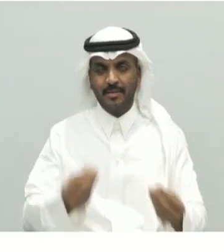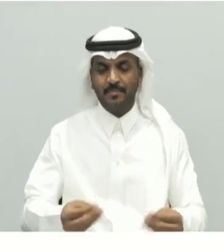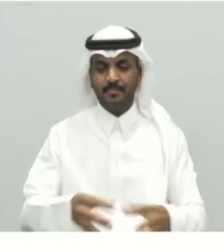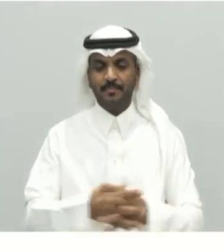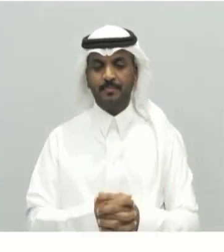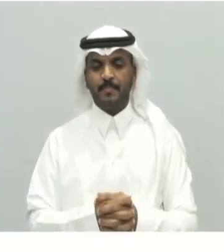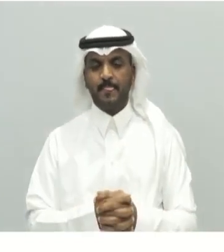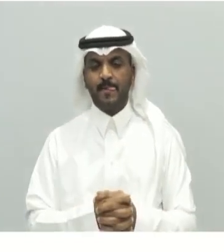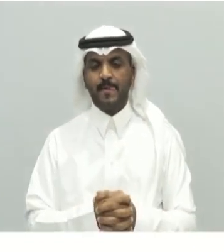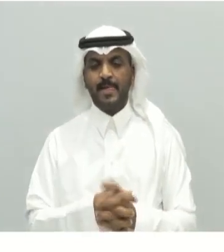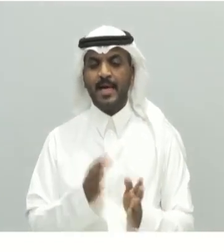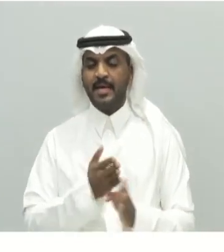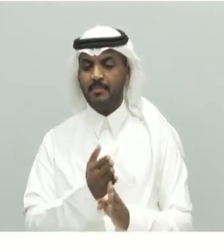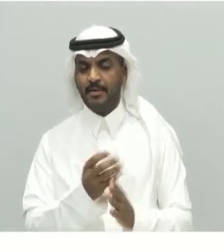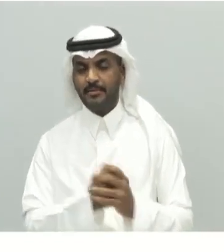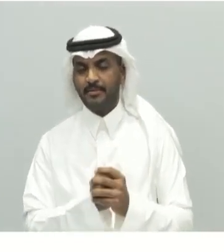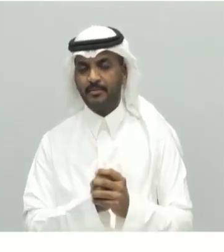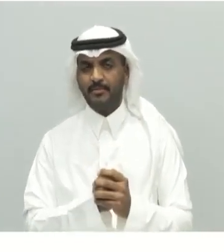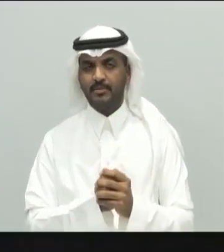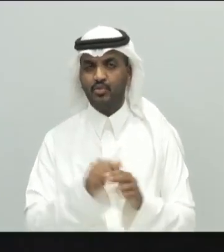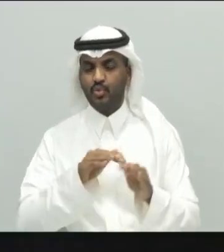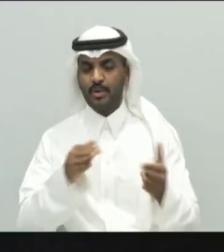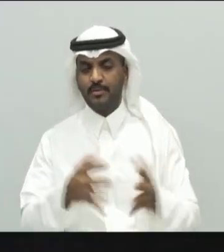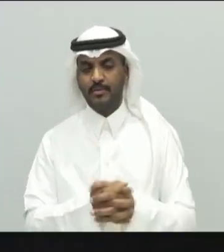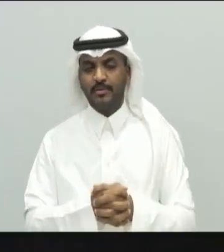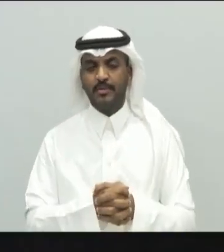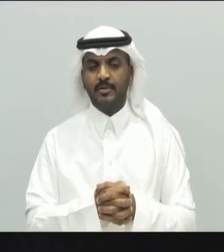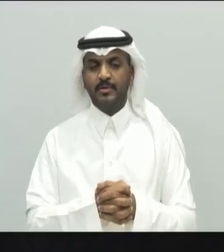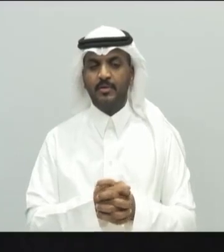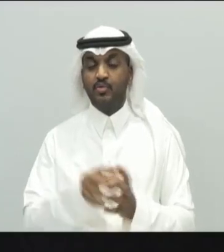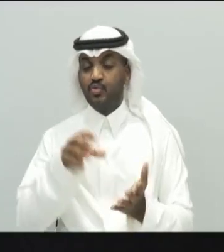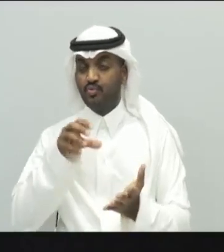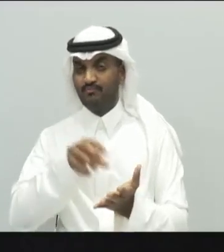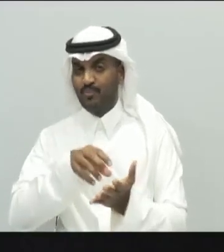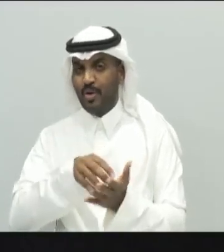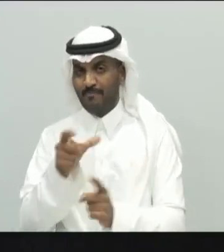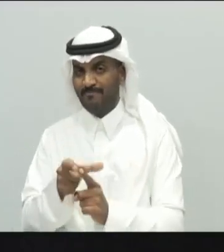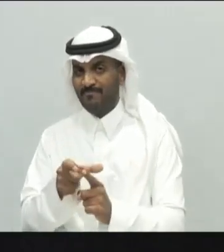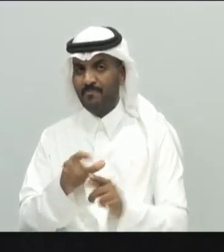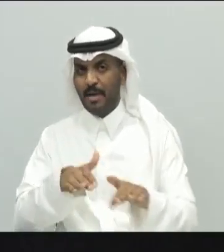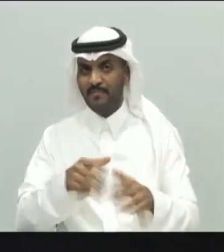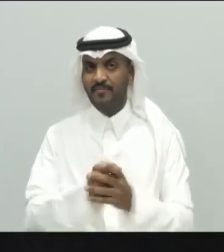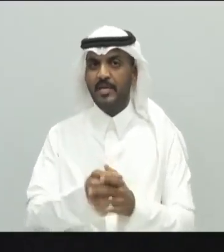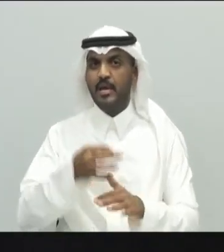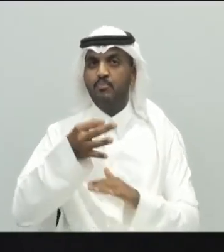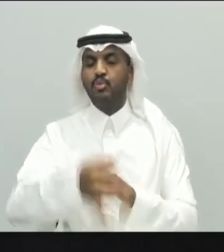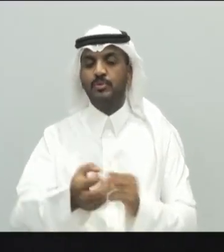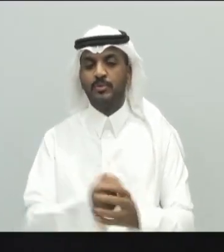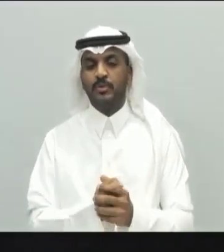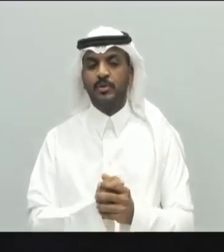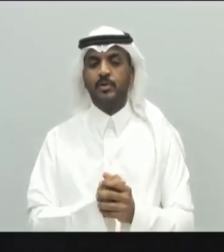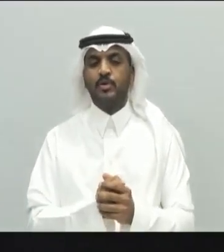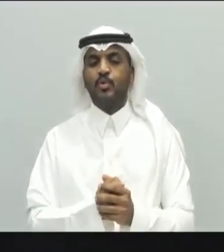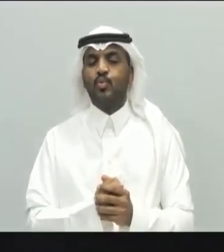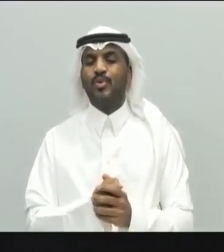استقرارهم انماط استقرار السكان لدينا سكان المدن ولدينا